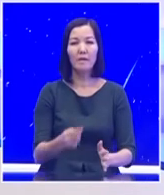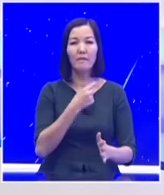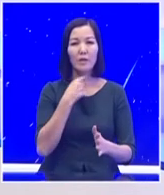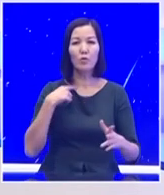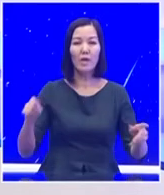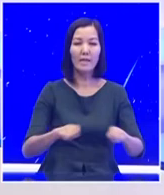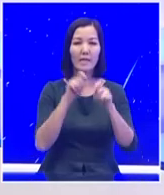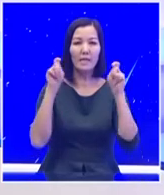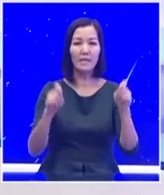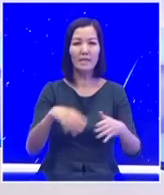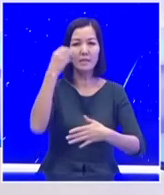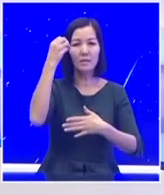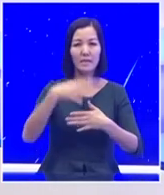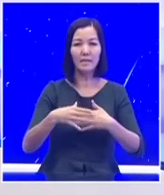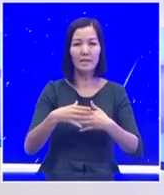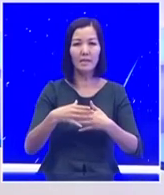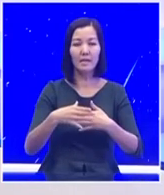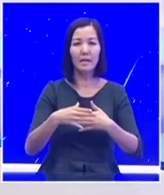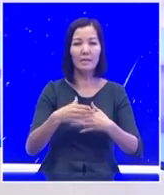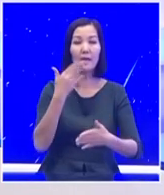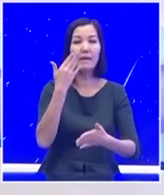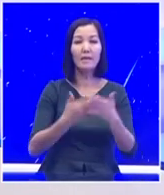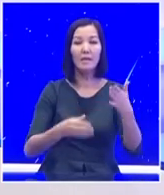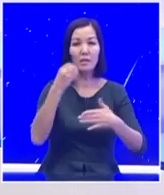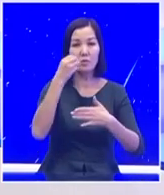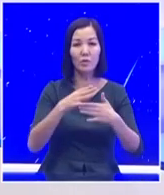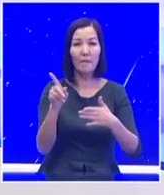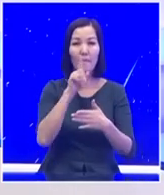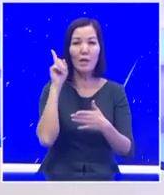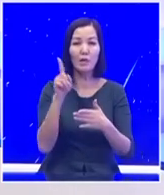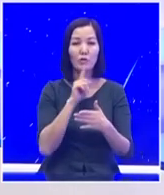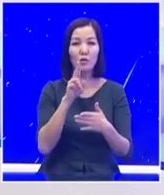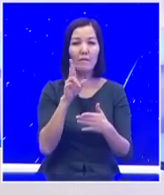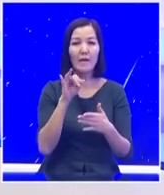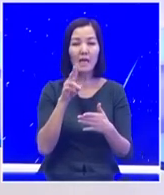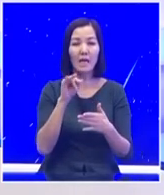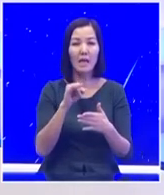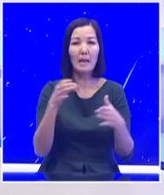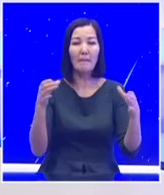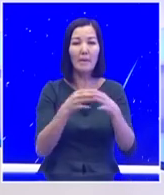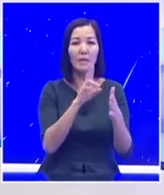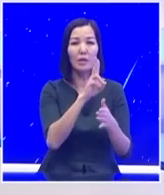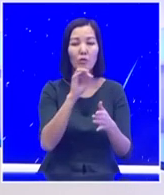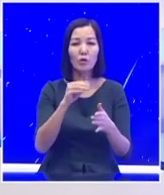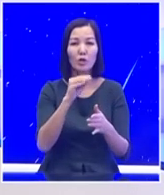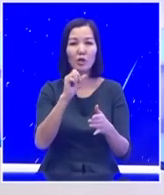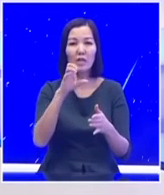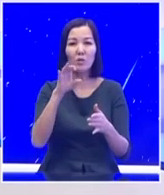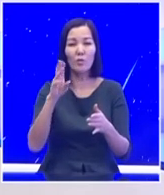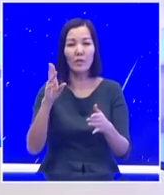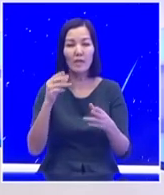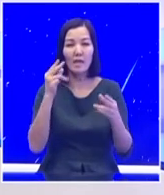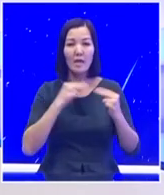В Талдыкургане открылся консалтинг-центр «Кеңес орталығы» молодежного крыла партии Нур Отан «Жас Отан». Работа